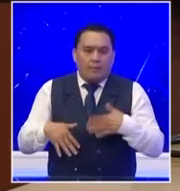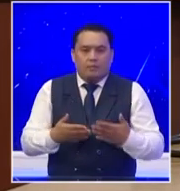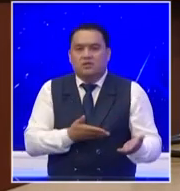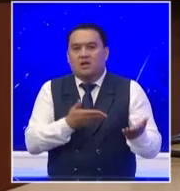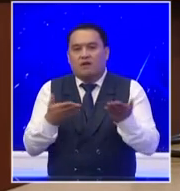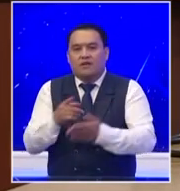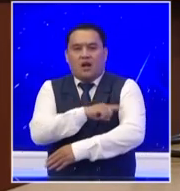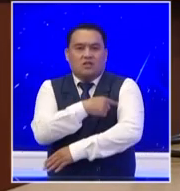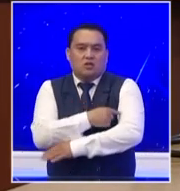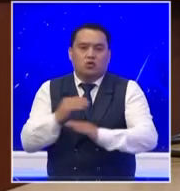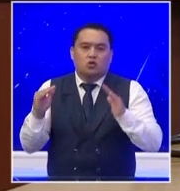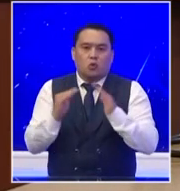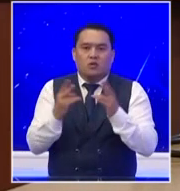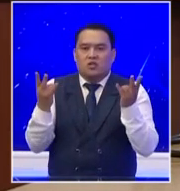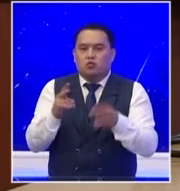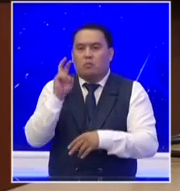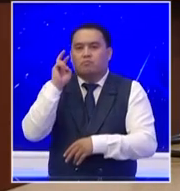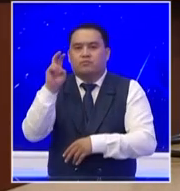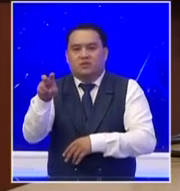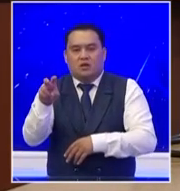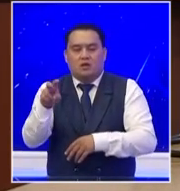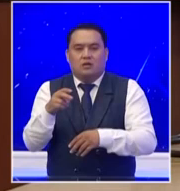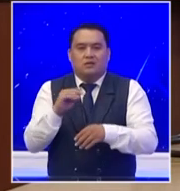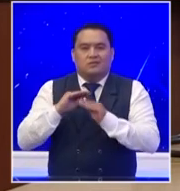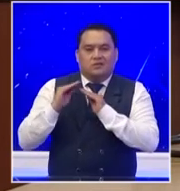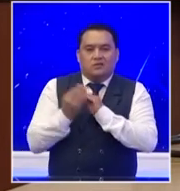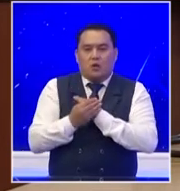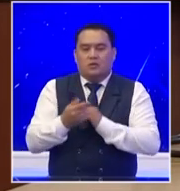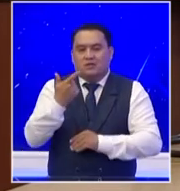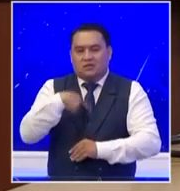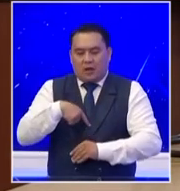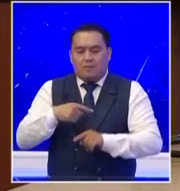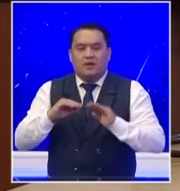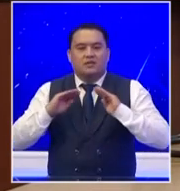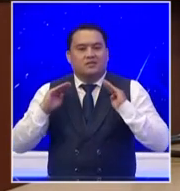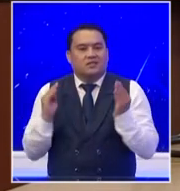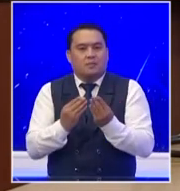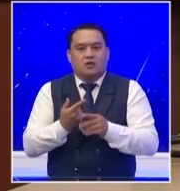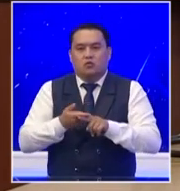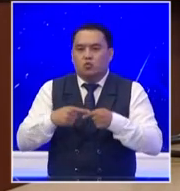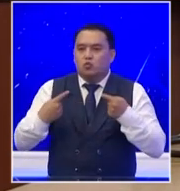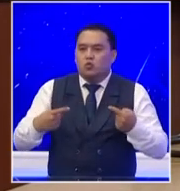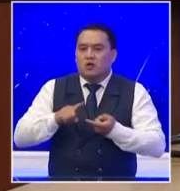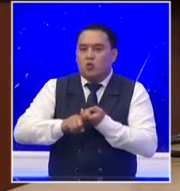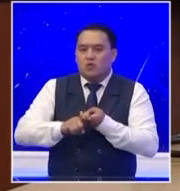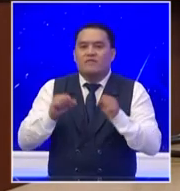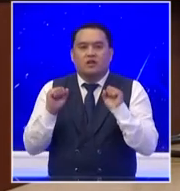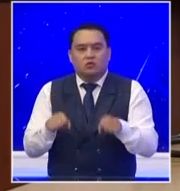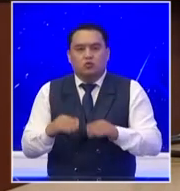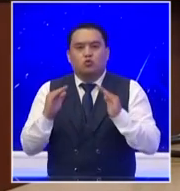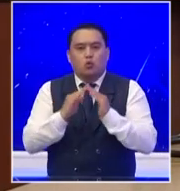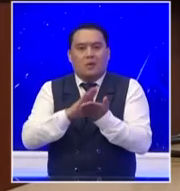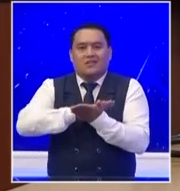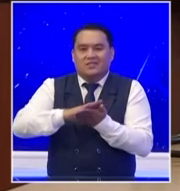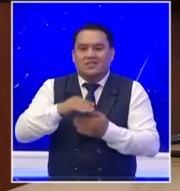приглашайте врача на дом. Не надо идти на прием в поликлинику. Избегайте общественных мест, так как вы можете заразить других людей. Второе. Дома соблюдайте